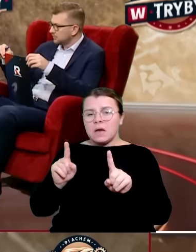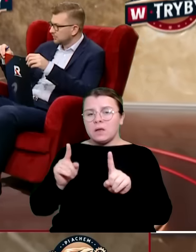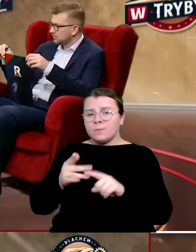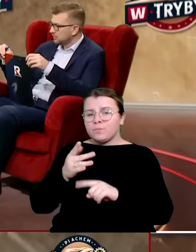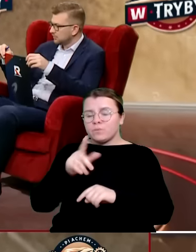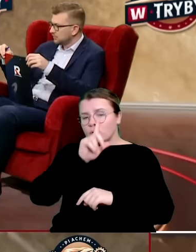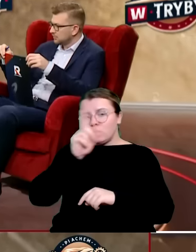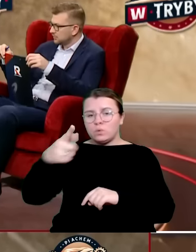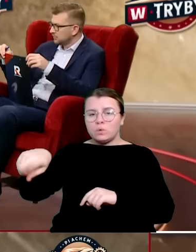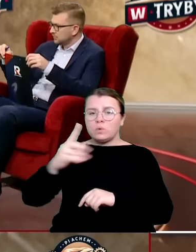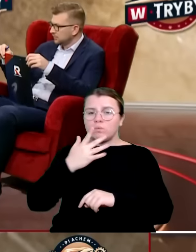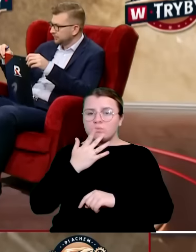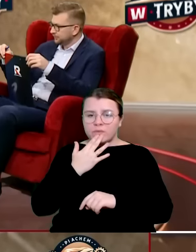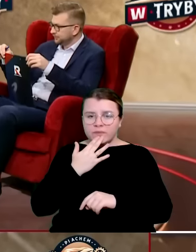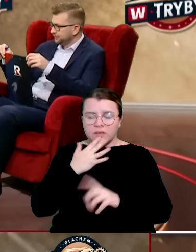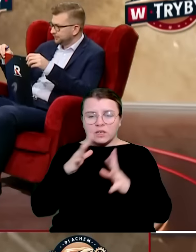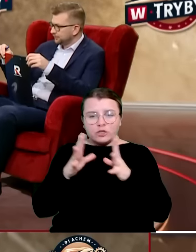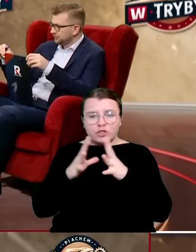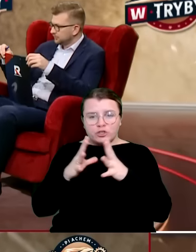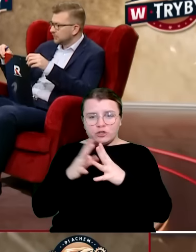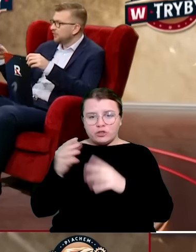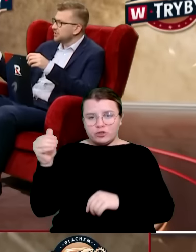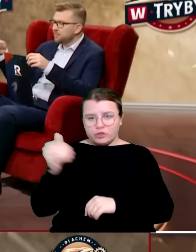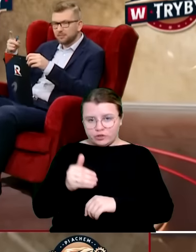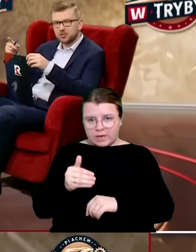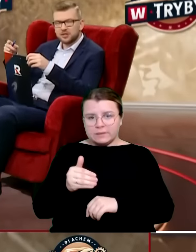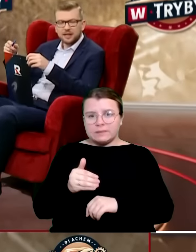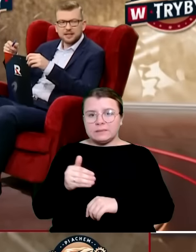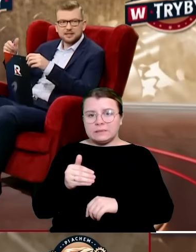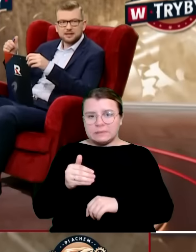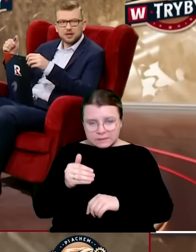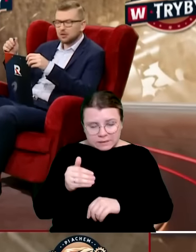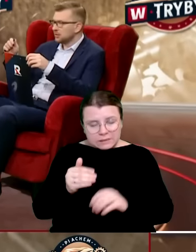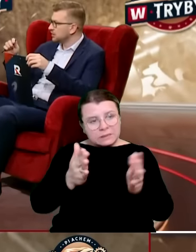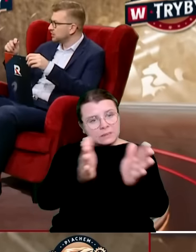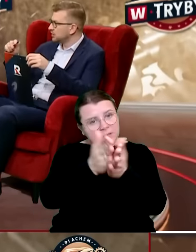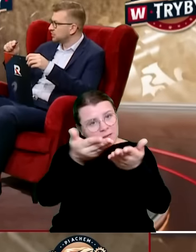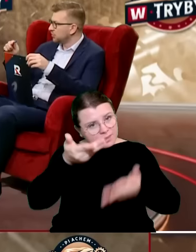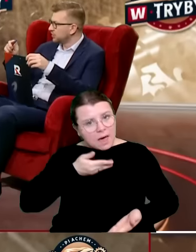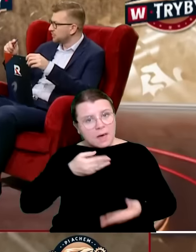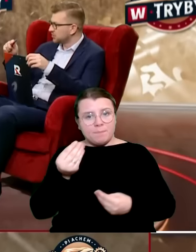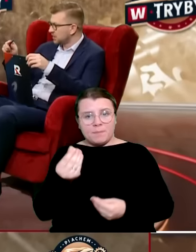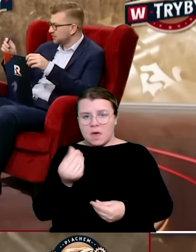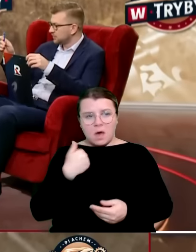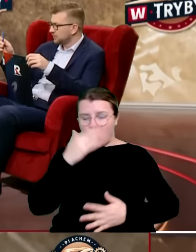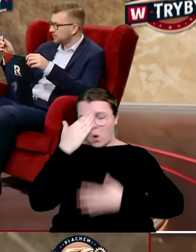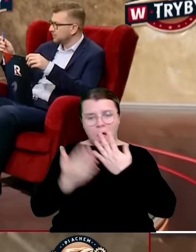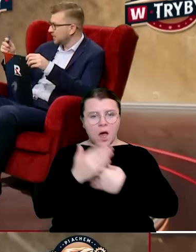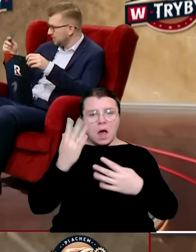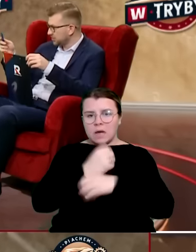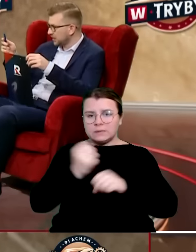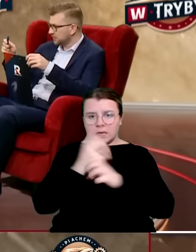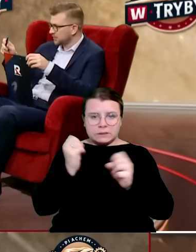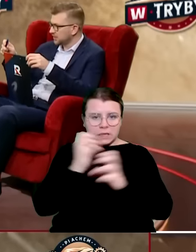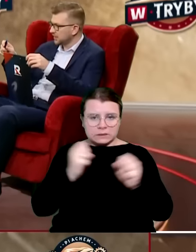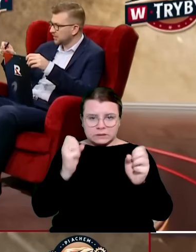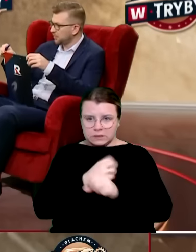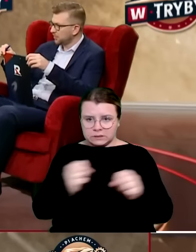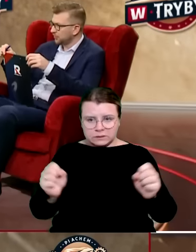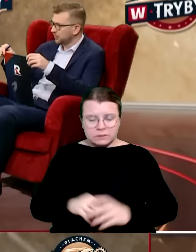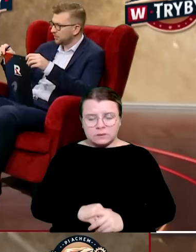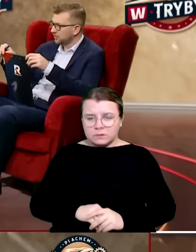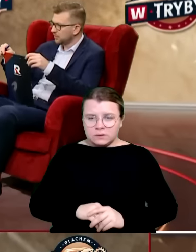tysięcy tej pierwszej niby zapomogi dostać. No właśnie, że tam mnożone są kwity. Się uda mieszkańców. Mamy mieszkańców